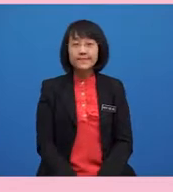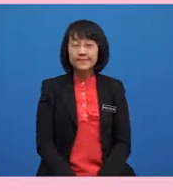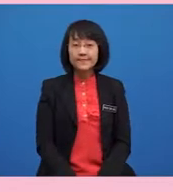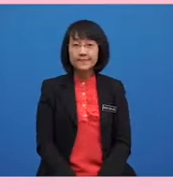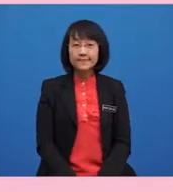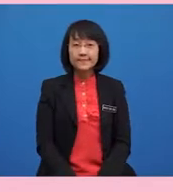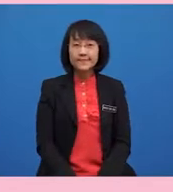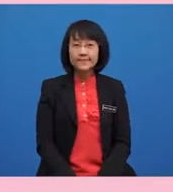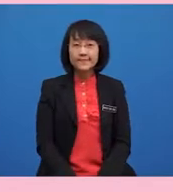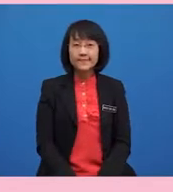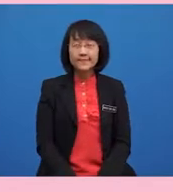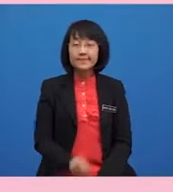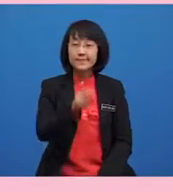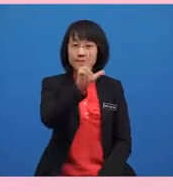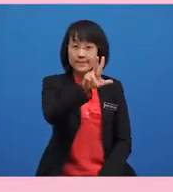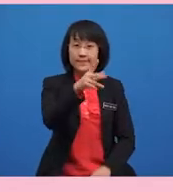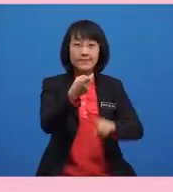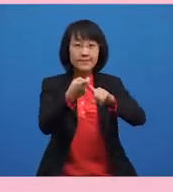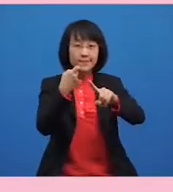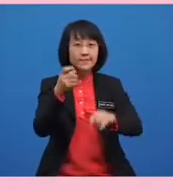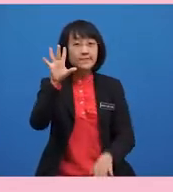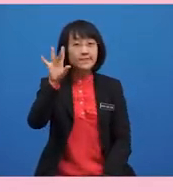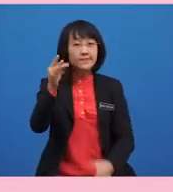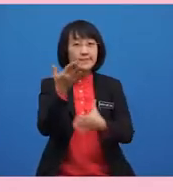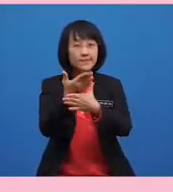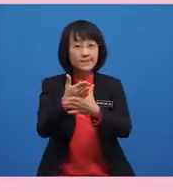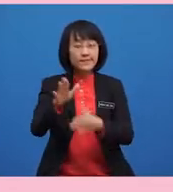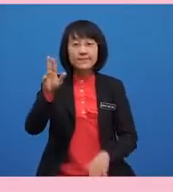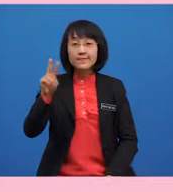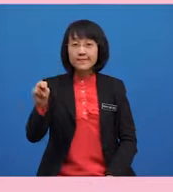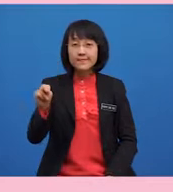3 daripada 8 bahagian ialah